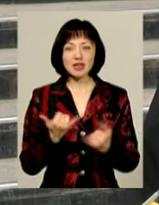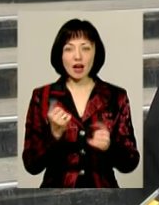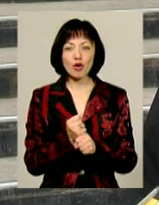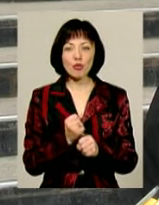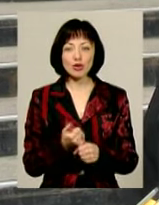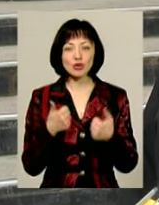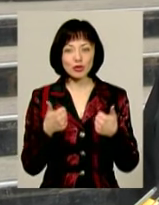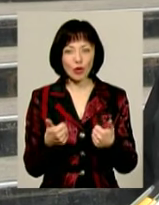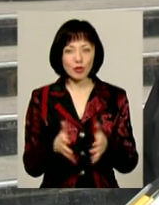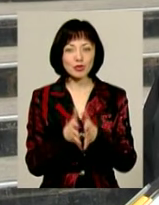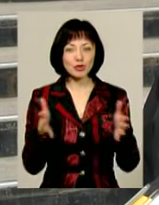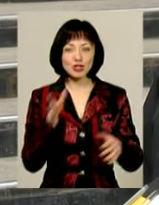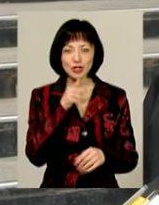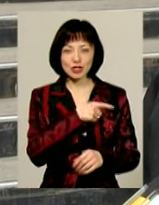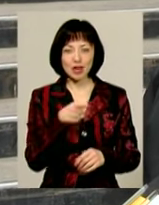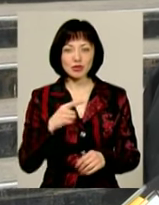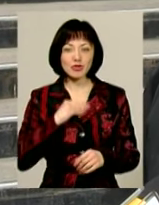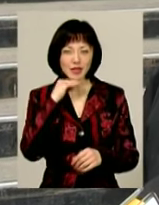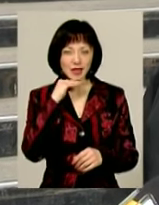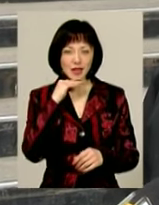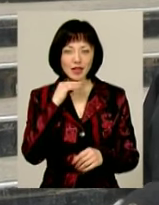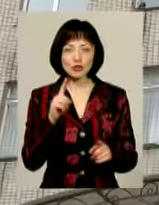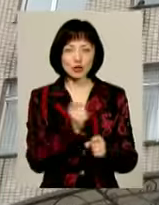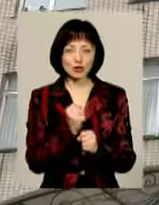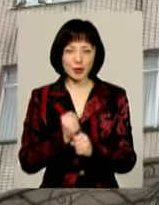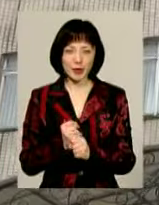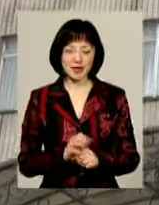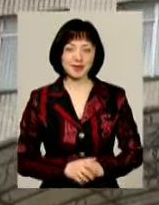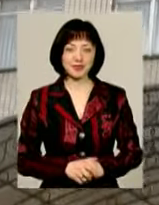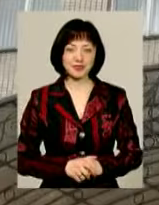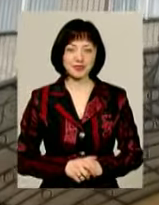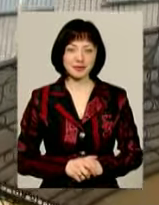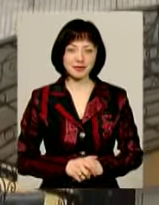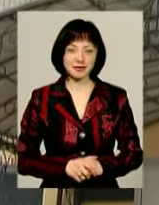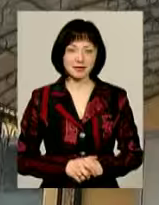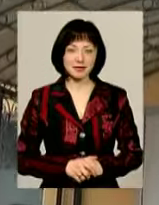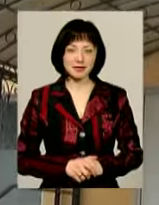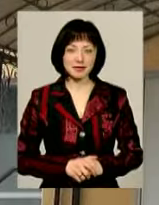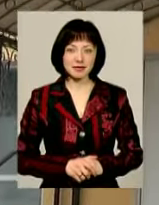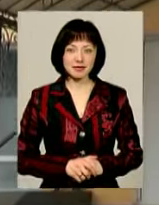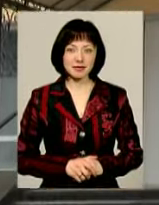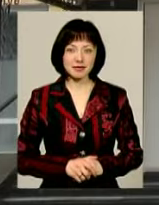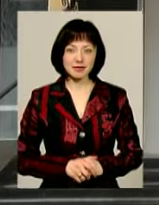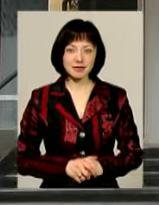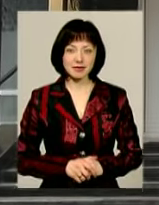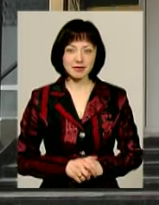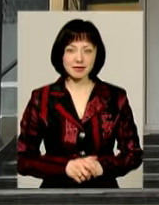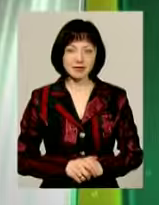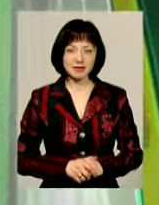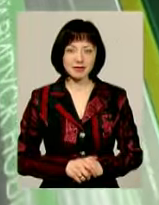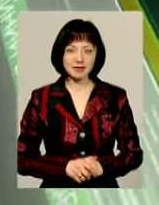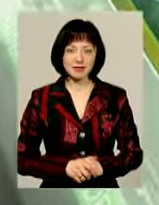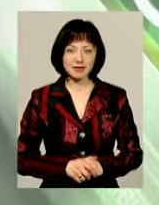добре, що більше часу вистачає десь щось зробити. Надія Куриляк, Андрій Лазарук для інформаційного випуску.